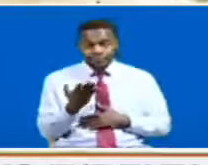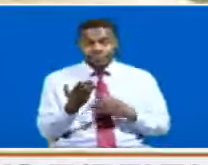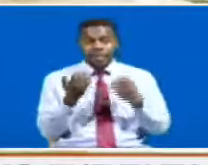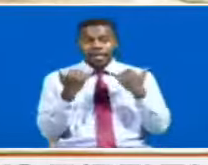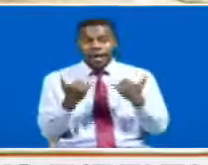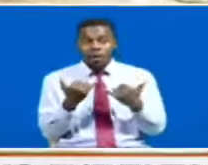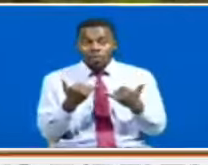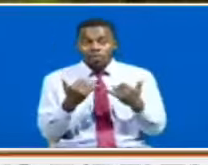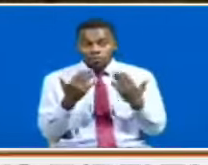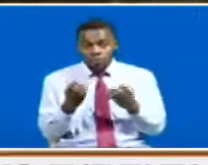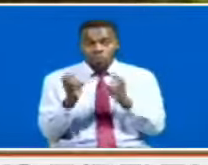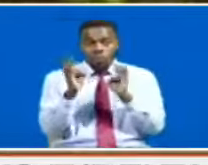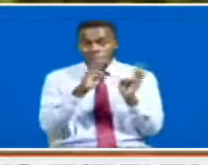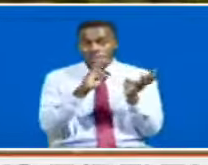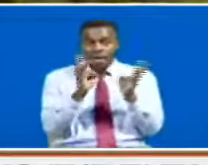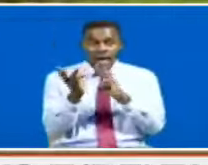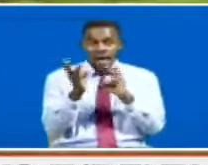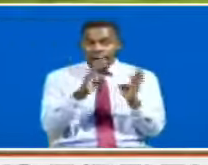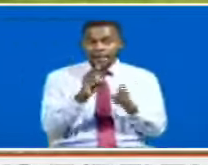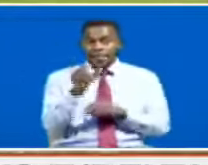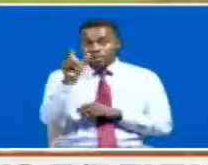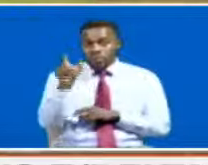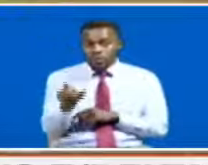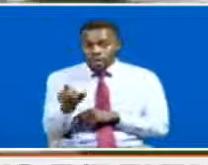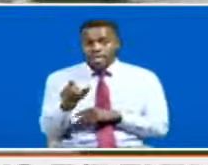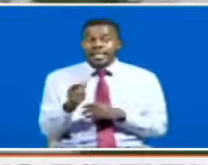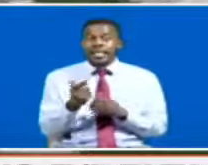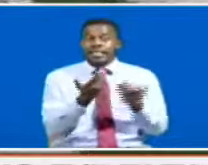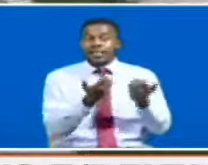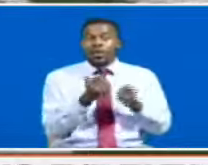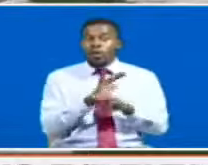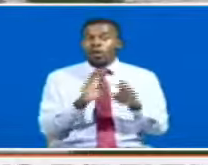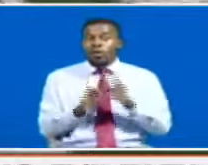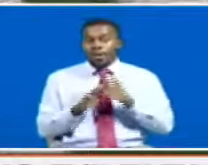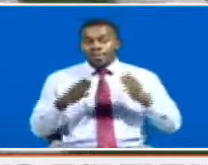mbalimbali kote nchini walioathirika pakuu na mafuriko.